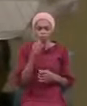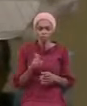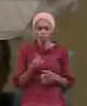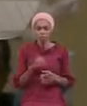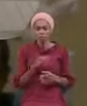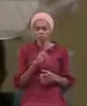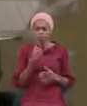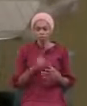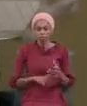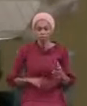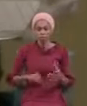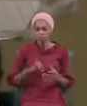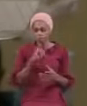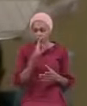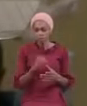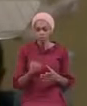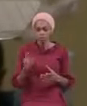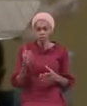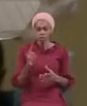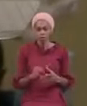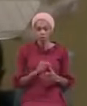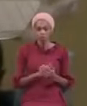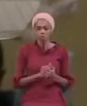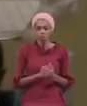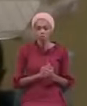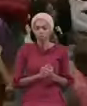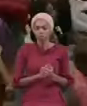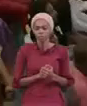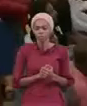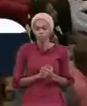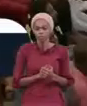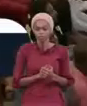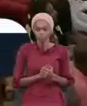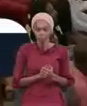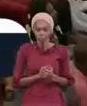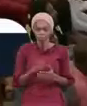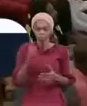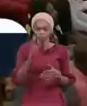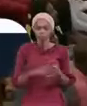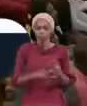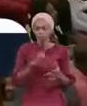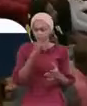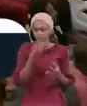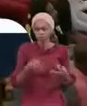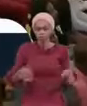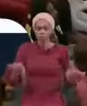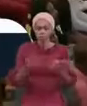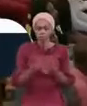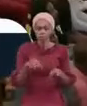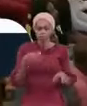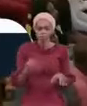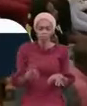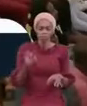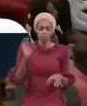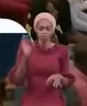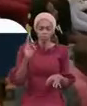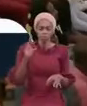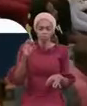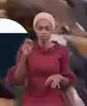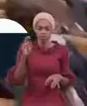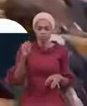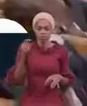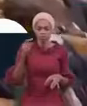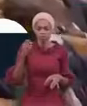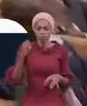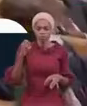il il avaient demandé de mettre certaines certaines choses dans leurs habits ça fait qu'il n'oublie pas la parole de Dieu